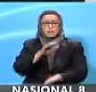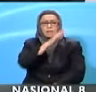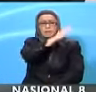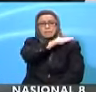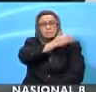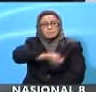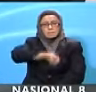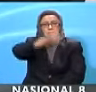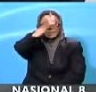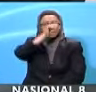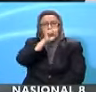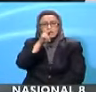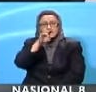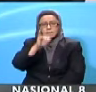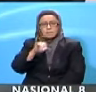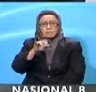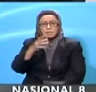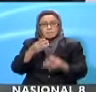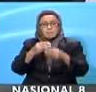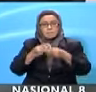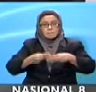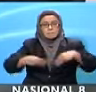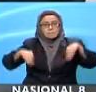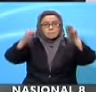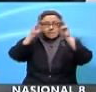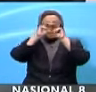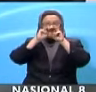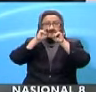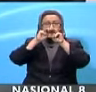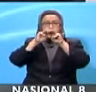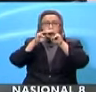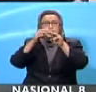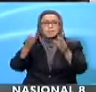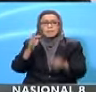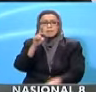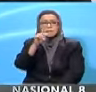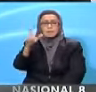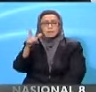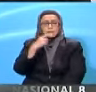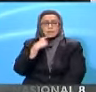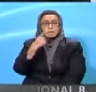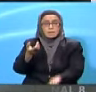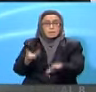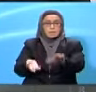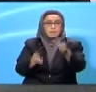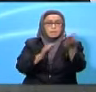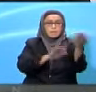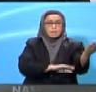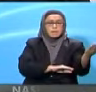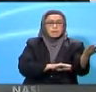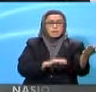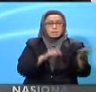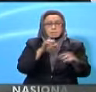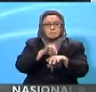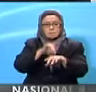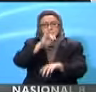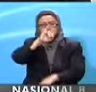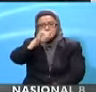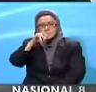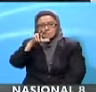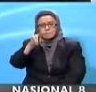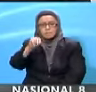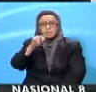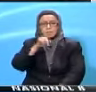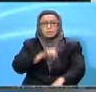gffar di masjid Khalid al-walid di ibu negara allahyarham berusia 89 tahun meninggal dunia di Institut jantung negara pada